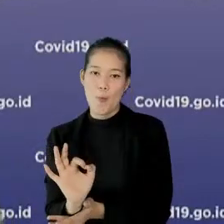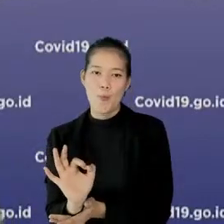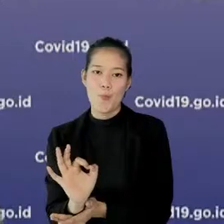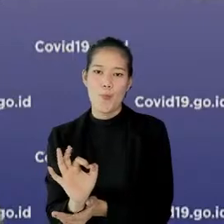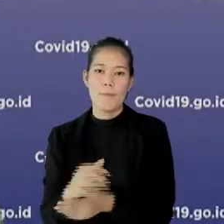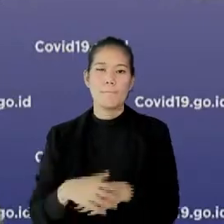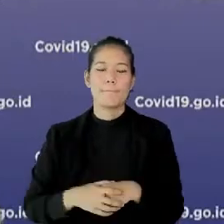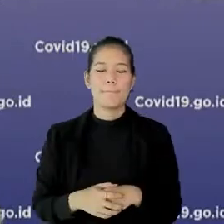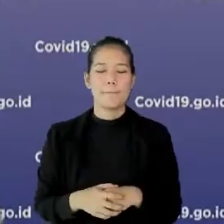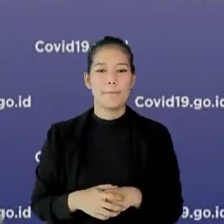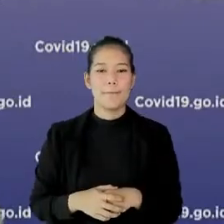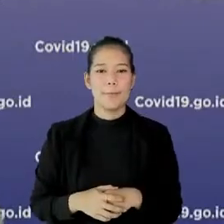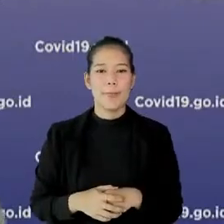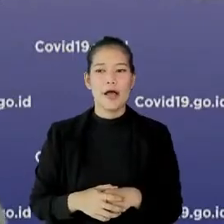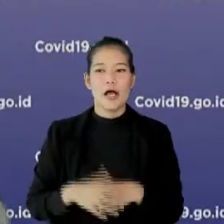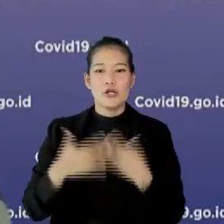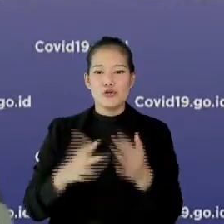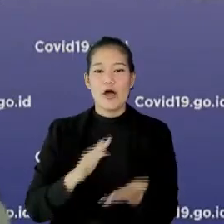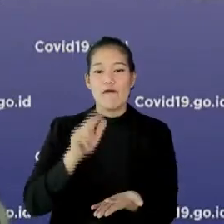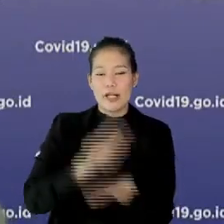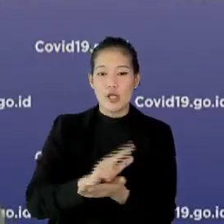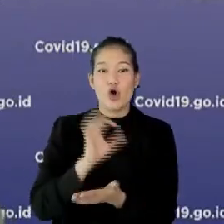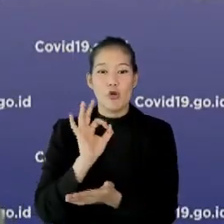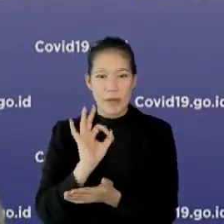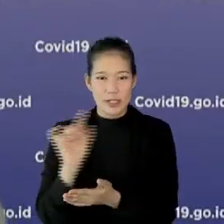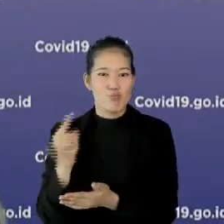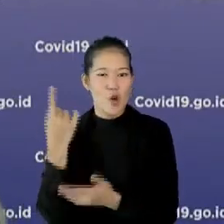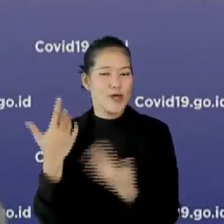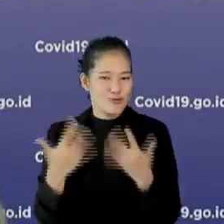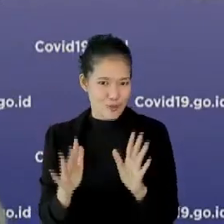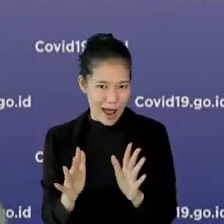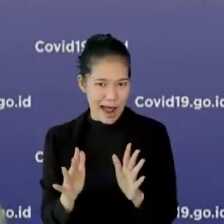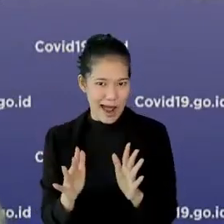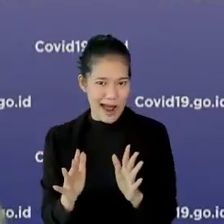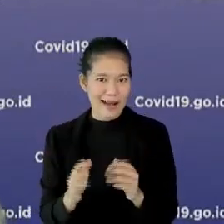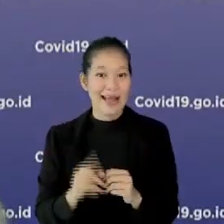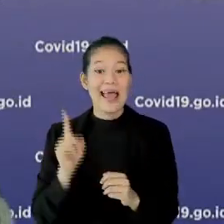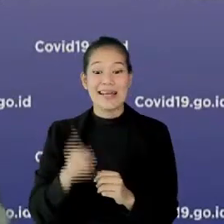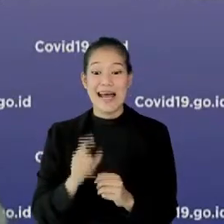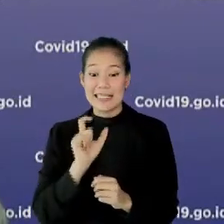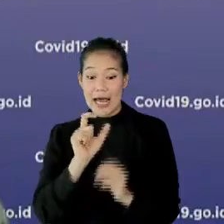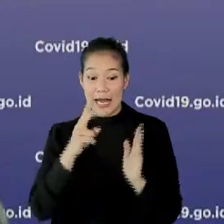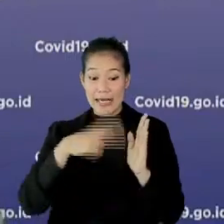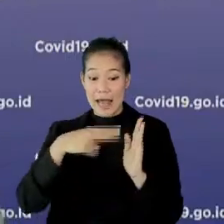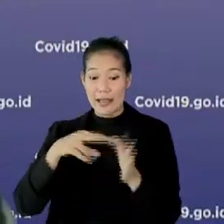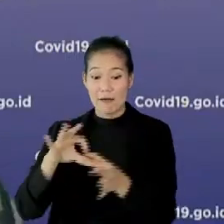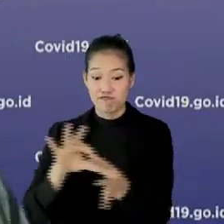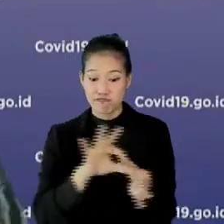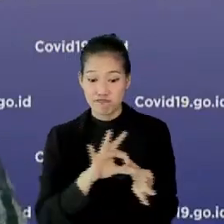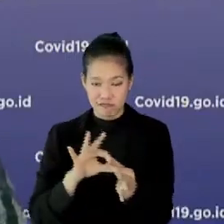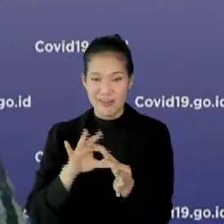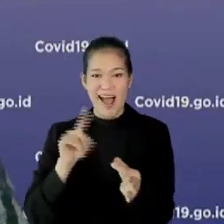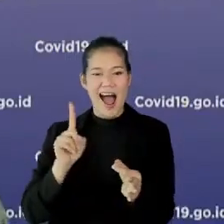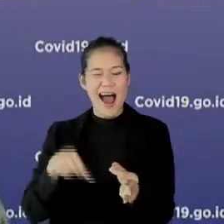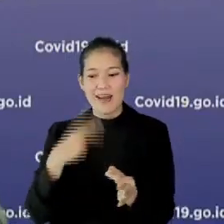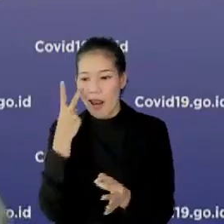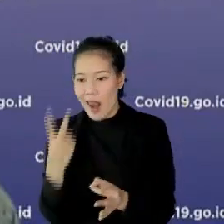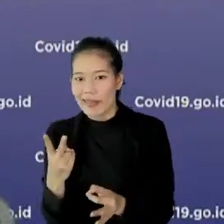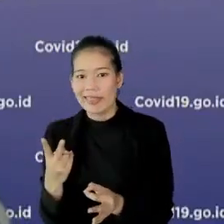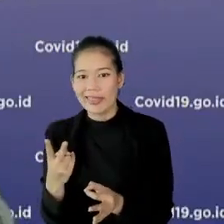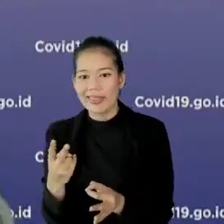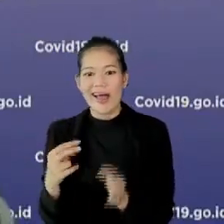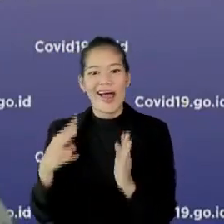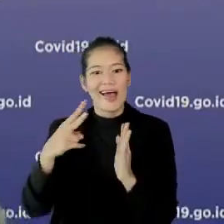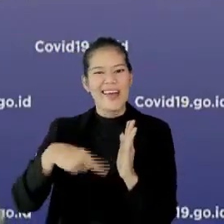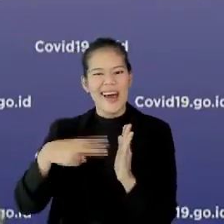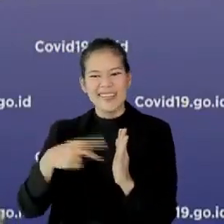sudah verifikasi otomatis sudah mulai dilakukan. Pada saat sinkronisasi itu dilakukan, mulai ditemukan beberapa gap-gap